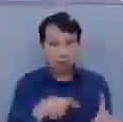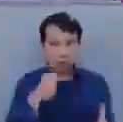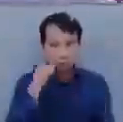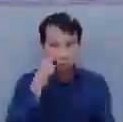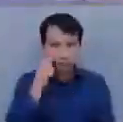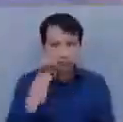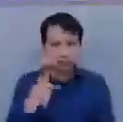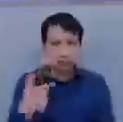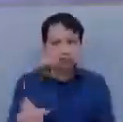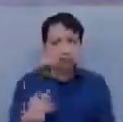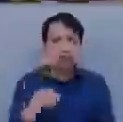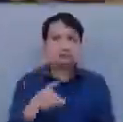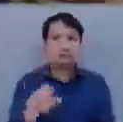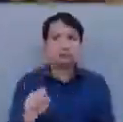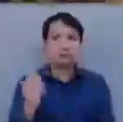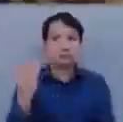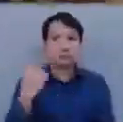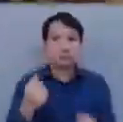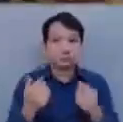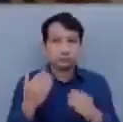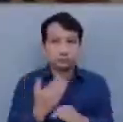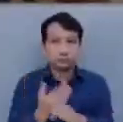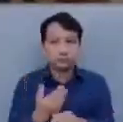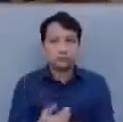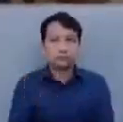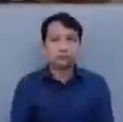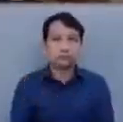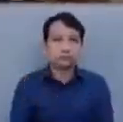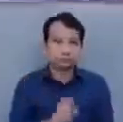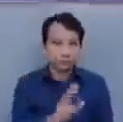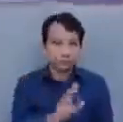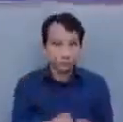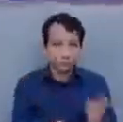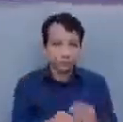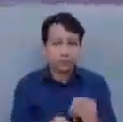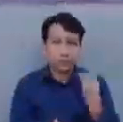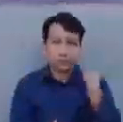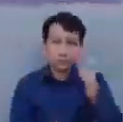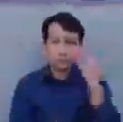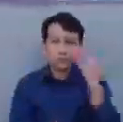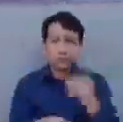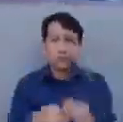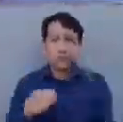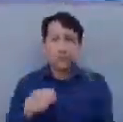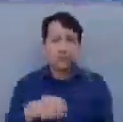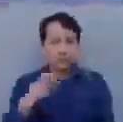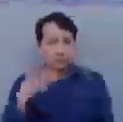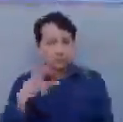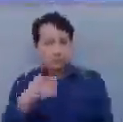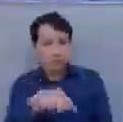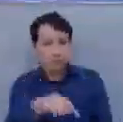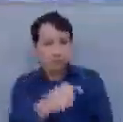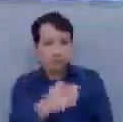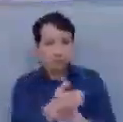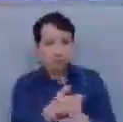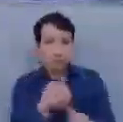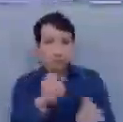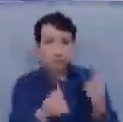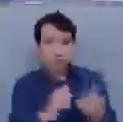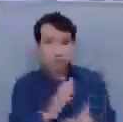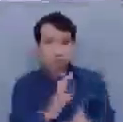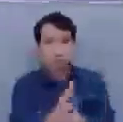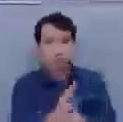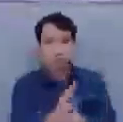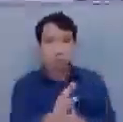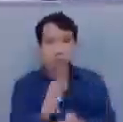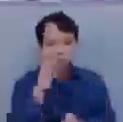Mesador na dating taxi driver. Ayon sa Santa Cruz Police Station, pinara ng suspect ang taxi na minamaneho ng driver na si Richard De